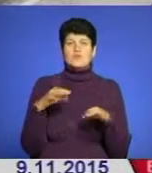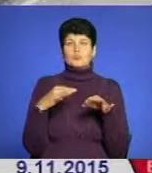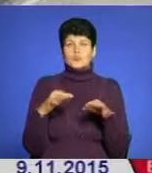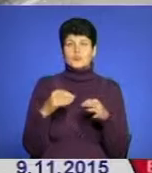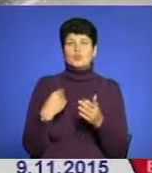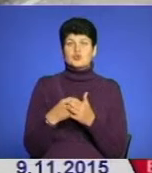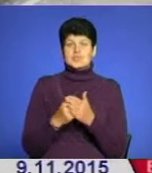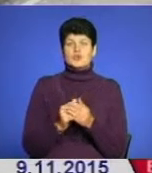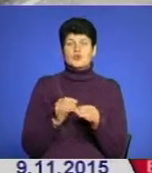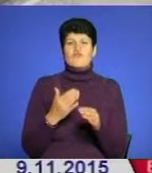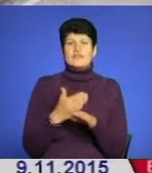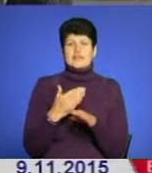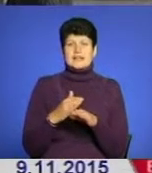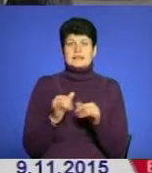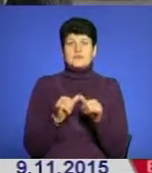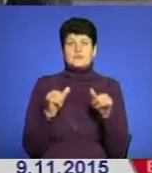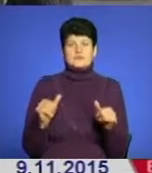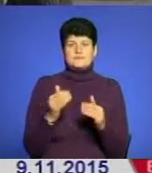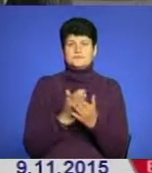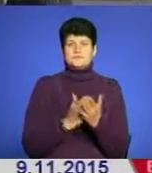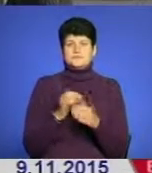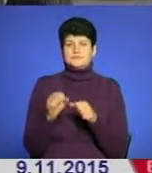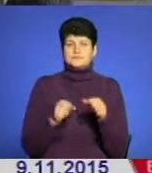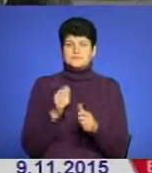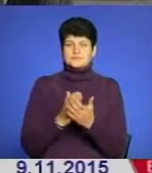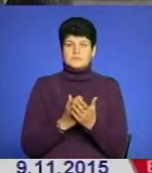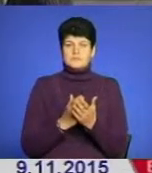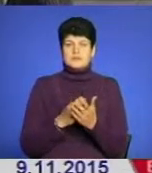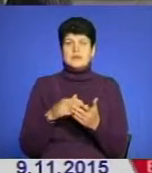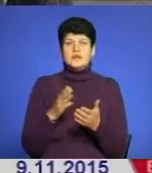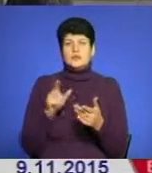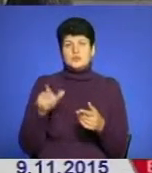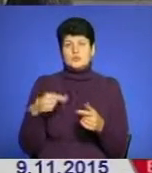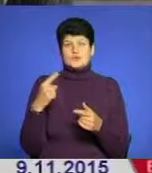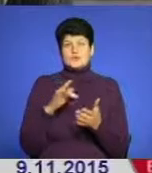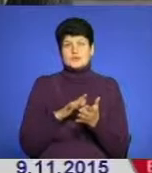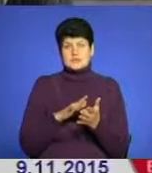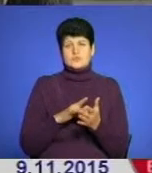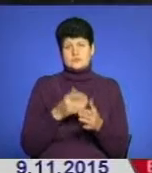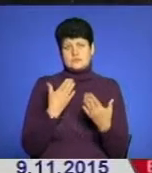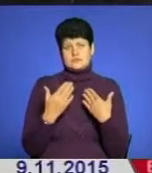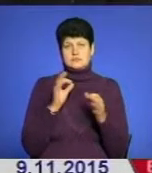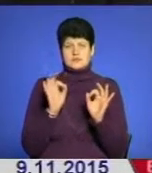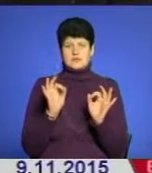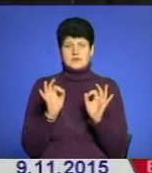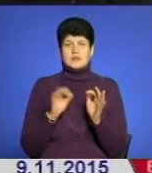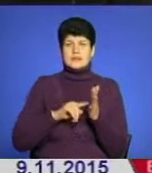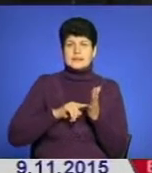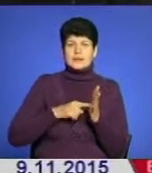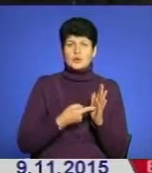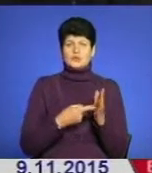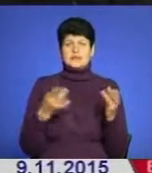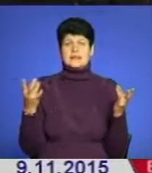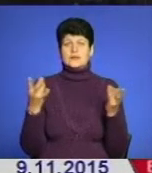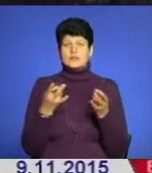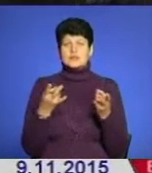виділяти на розвиток велоінфраструктури. Жителі обласного центру до облаштування доріжки здебільшого ставляться позитивно. Однак наголошують на